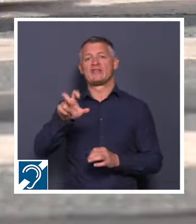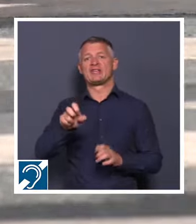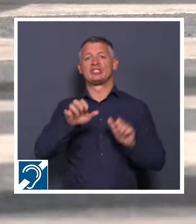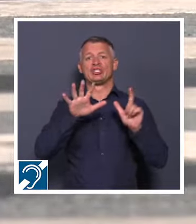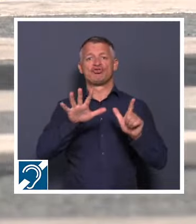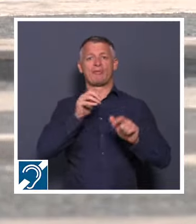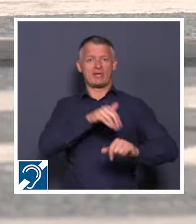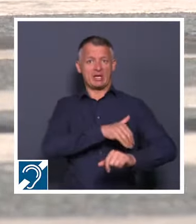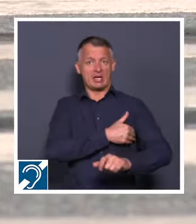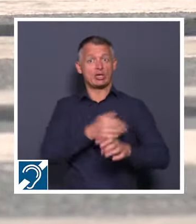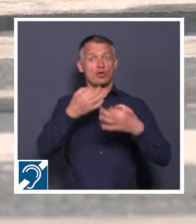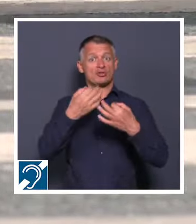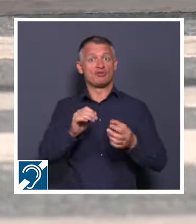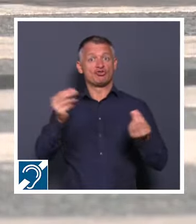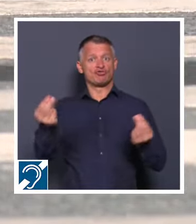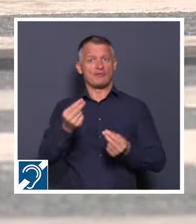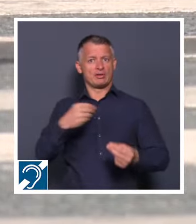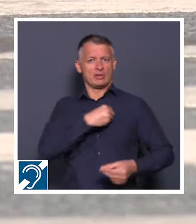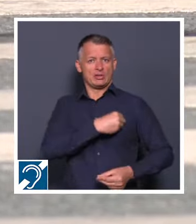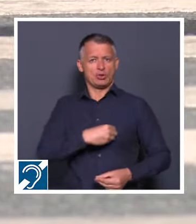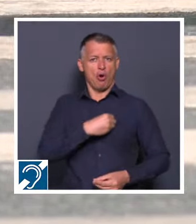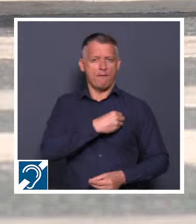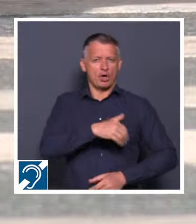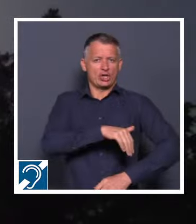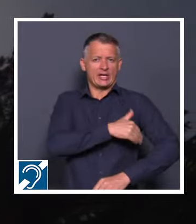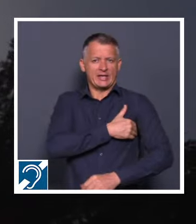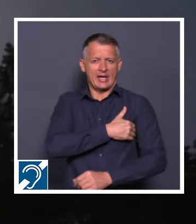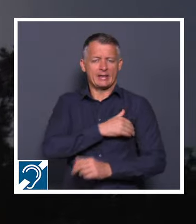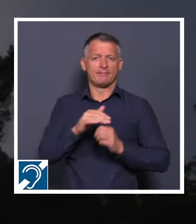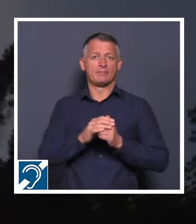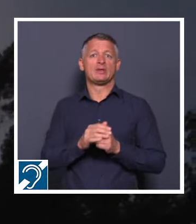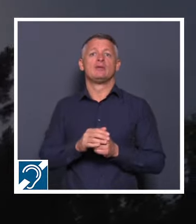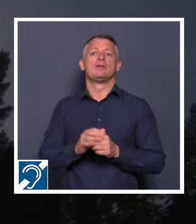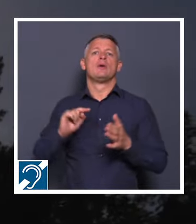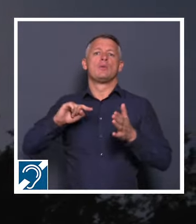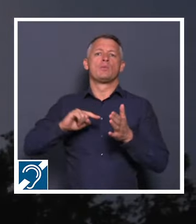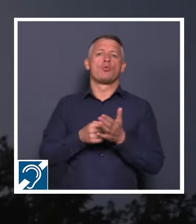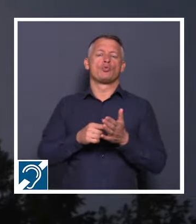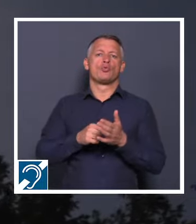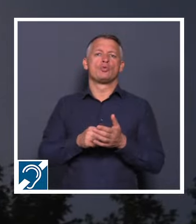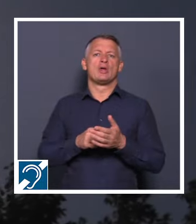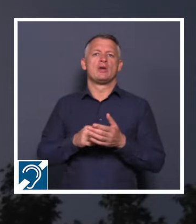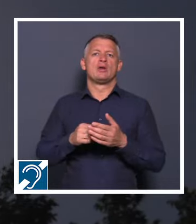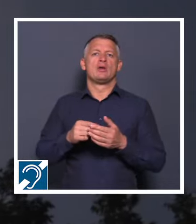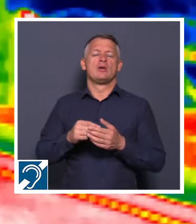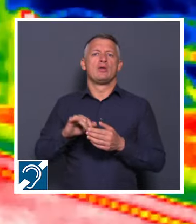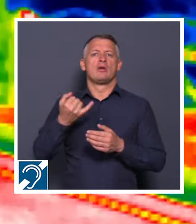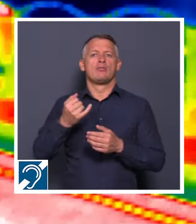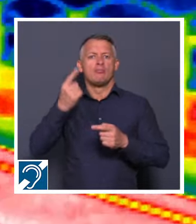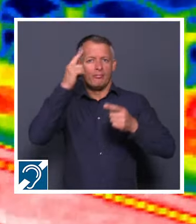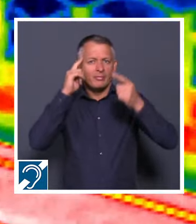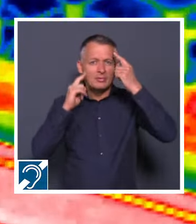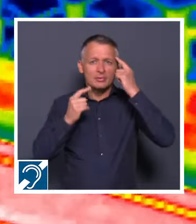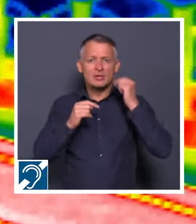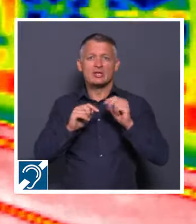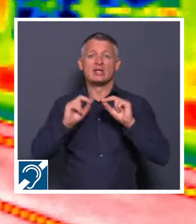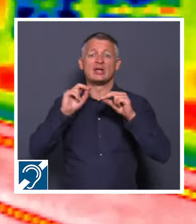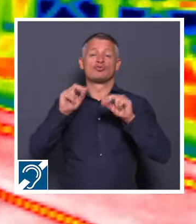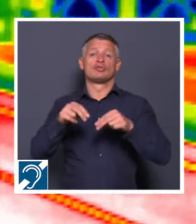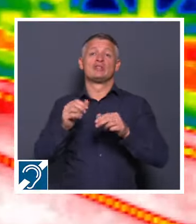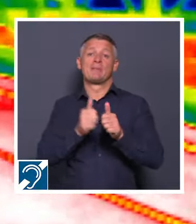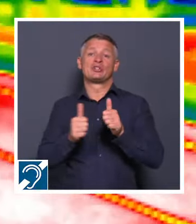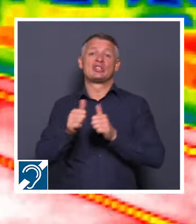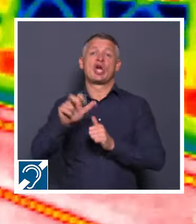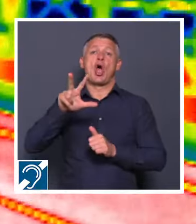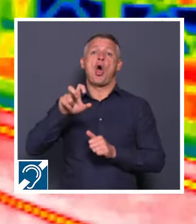de grade, va fi și disconfort termic ridicat, indicele de temperatură umezeală va depăși pragul critic de 80 de unități,